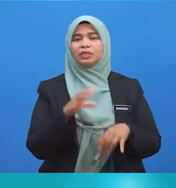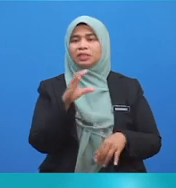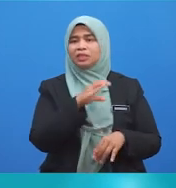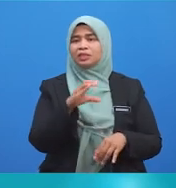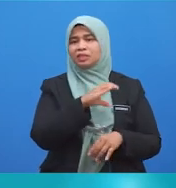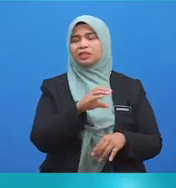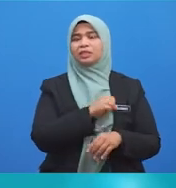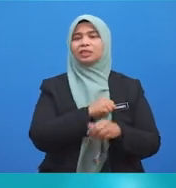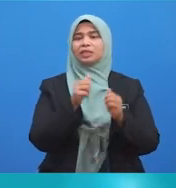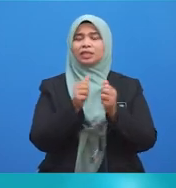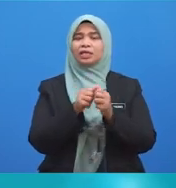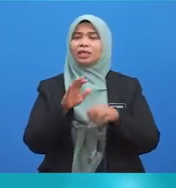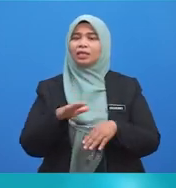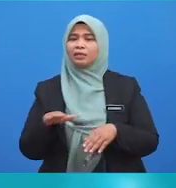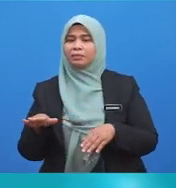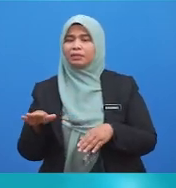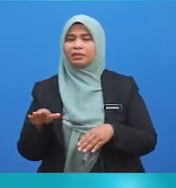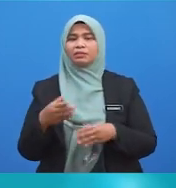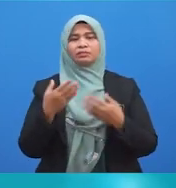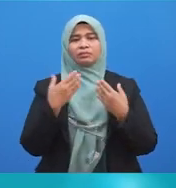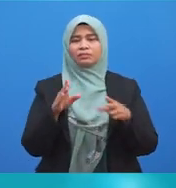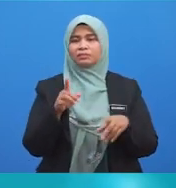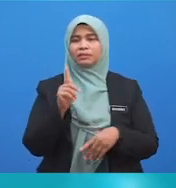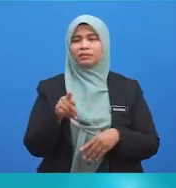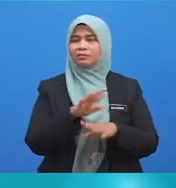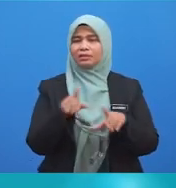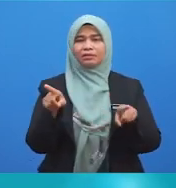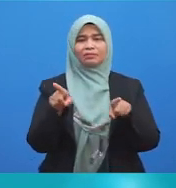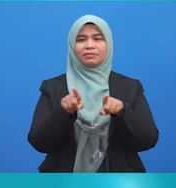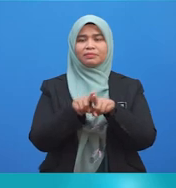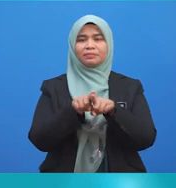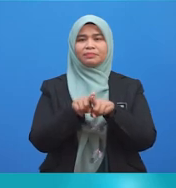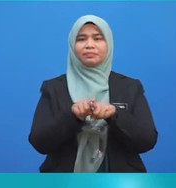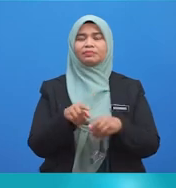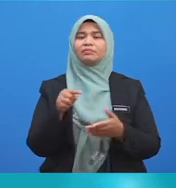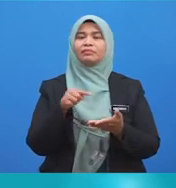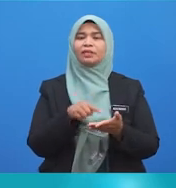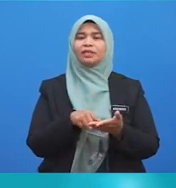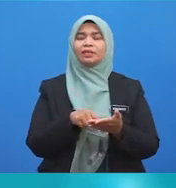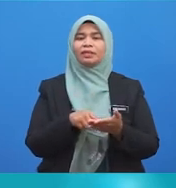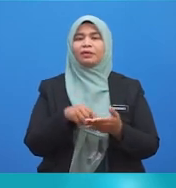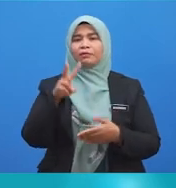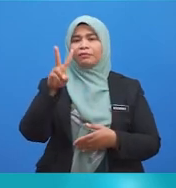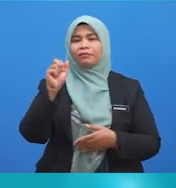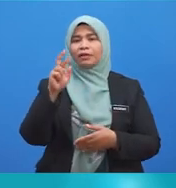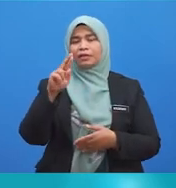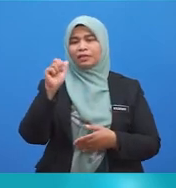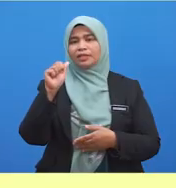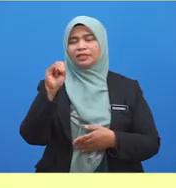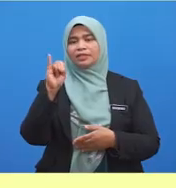anda. Sudah pasti tidak sama juga, kan? Inilah variasi yang ditunjukkan.